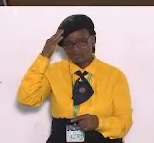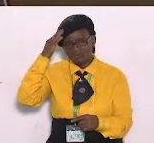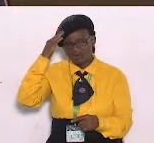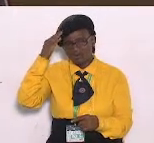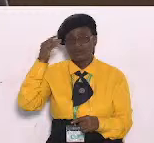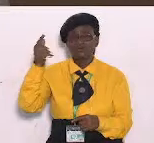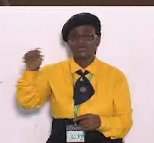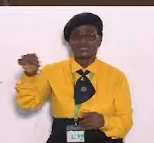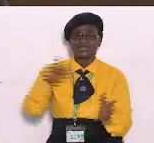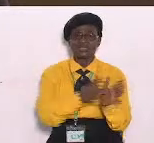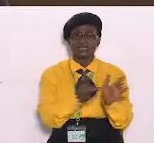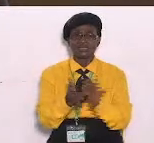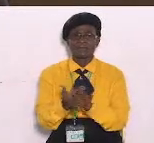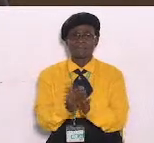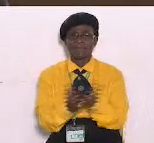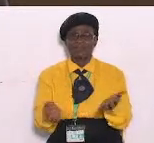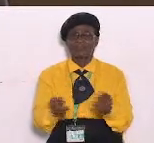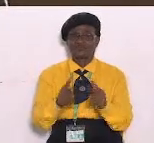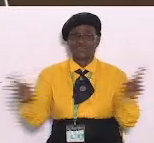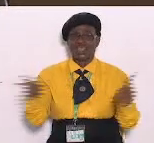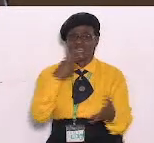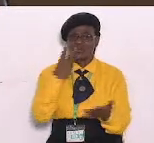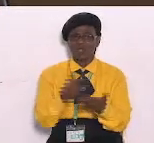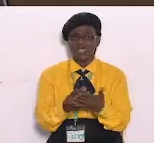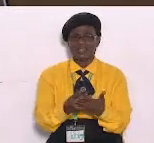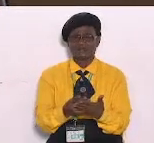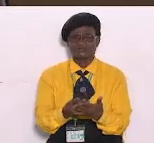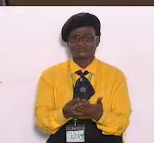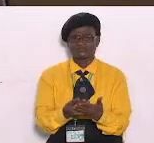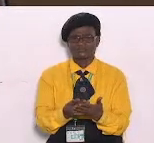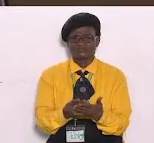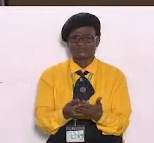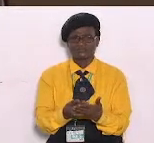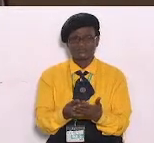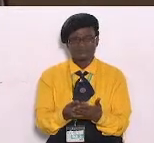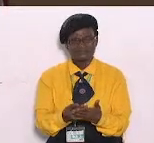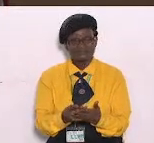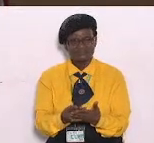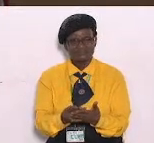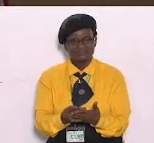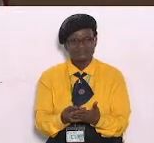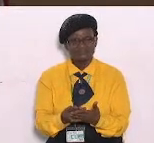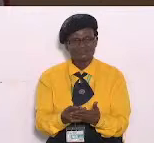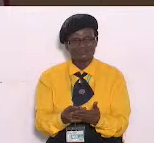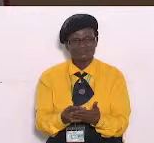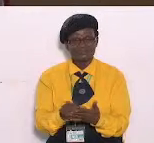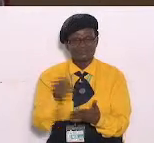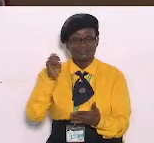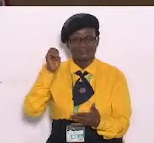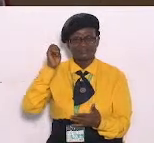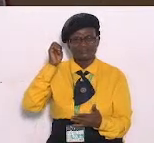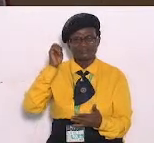là le diable qui connaît proprement le la Bible a